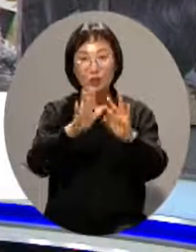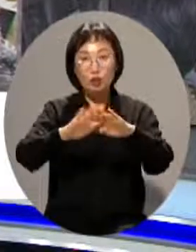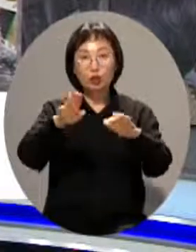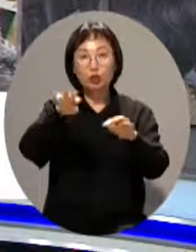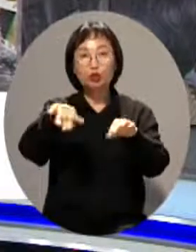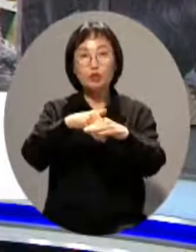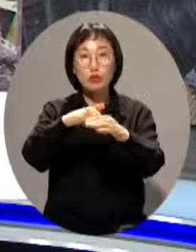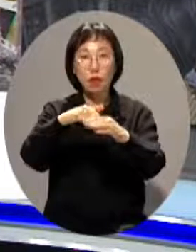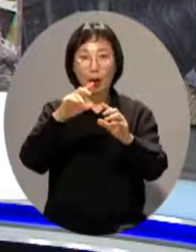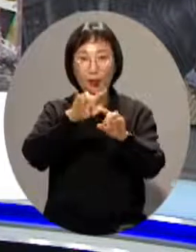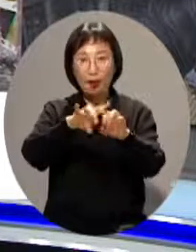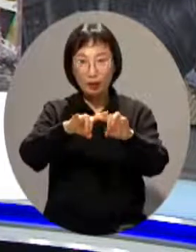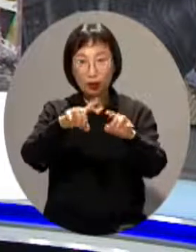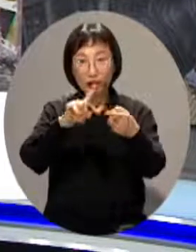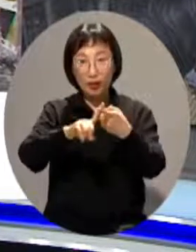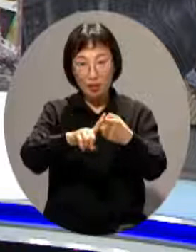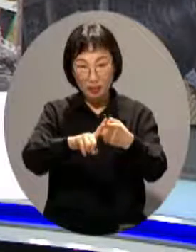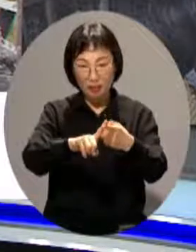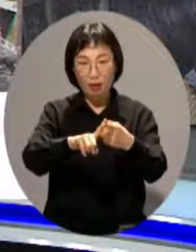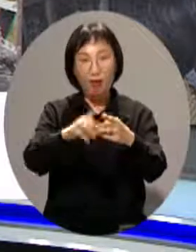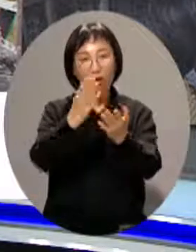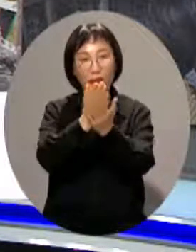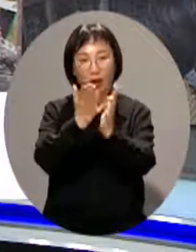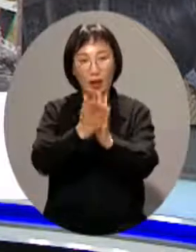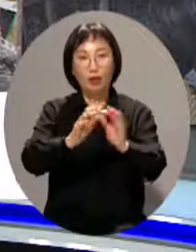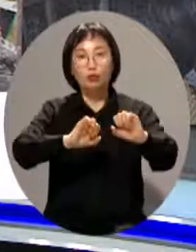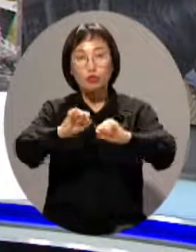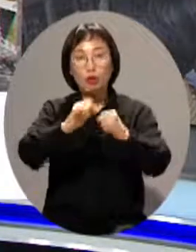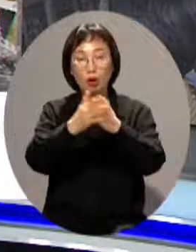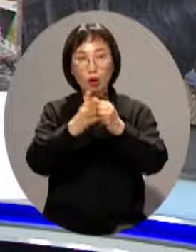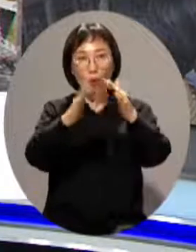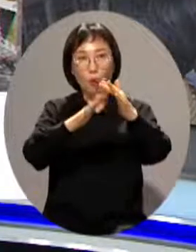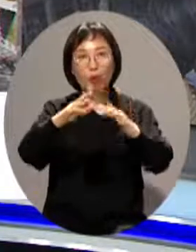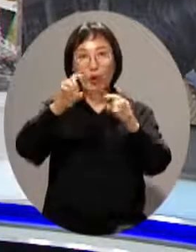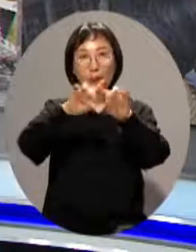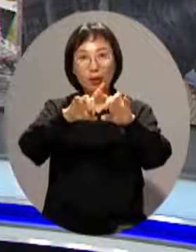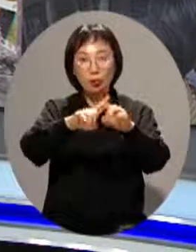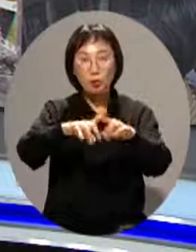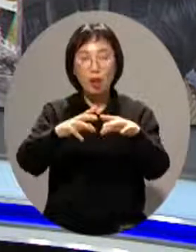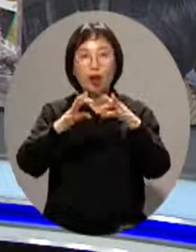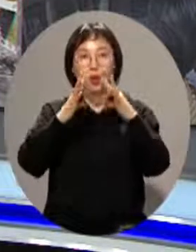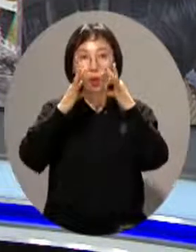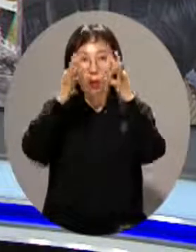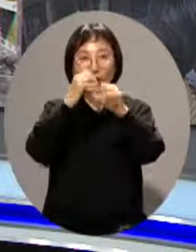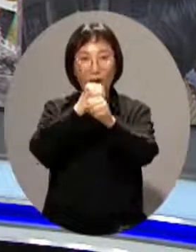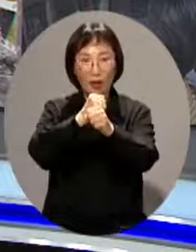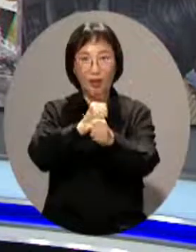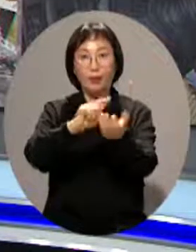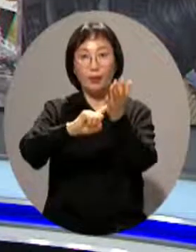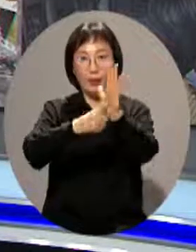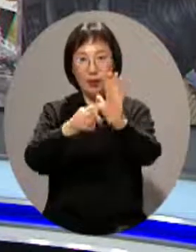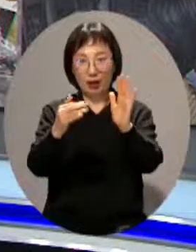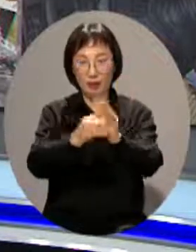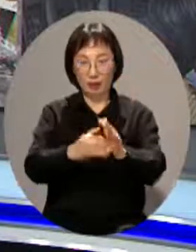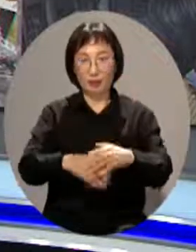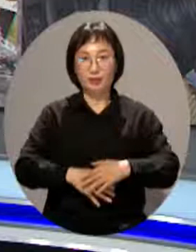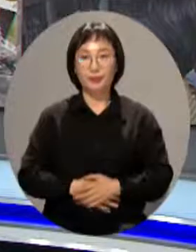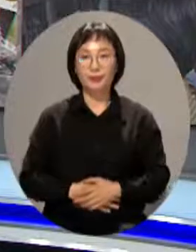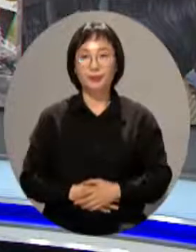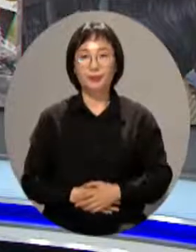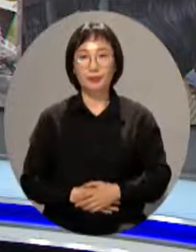미디어 환경변화에 대응하는 한편 공영방송의 본분에 충실하고 있다는 계획입니다 서경호 기자